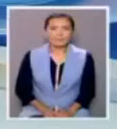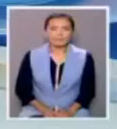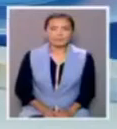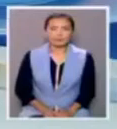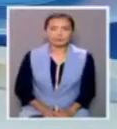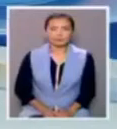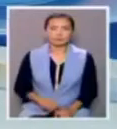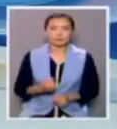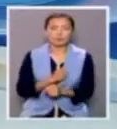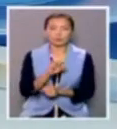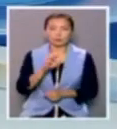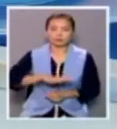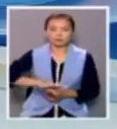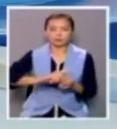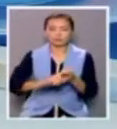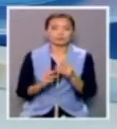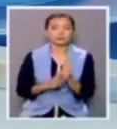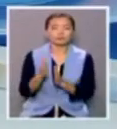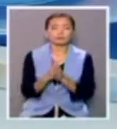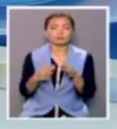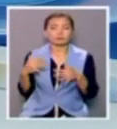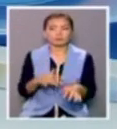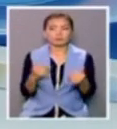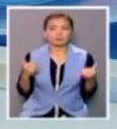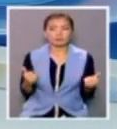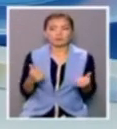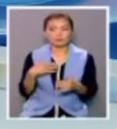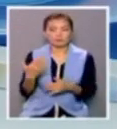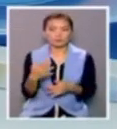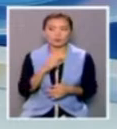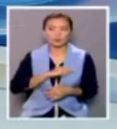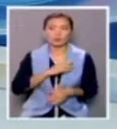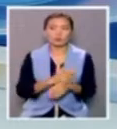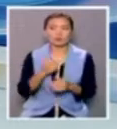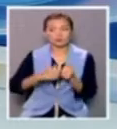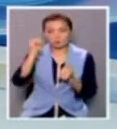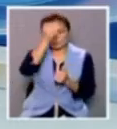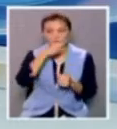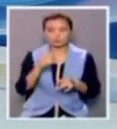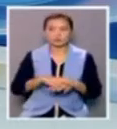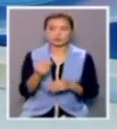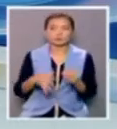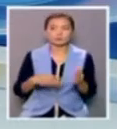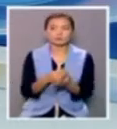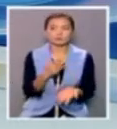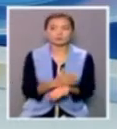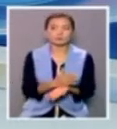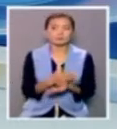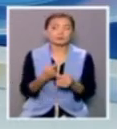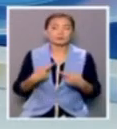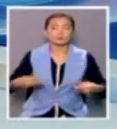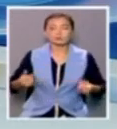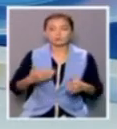окрестности атырау заросли камышом особенно левобережья ежегодно из бюджета выделяется немало